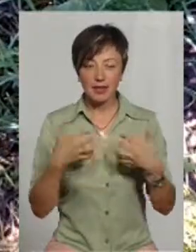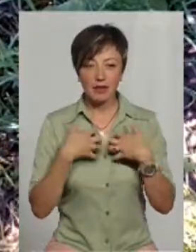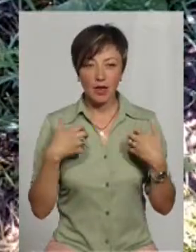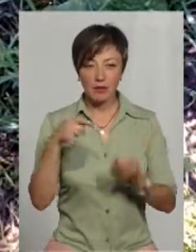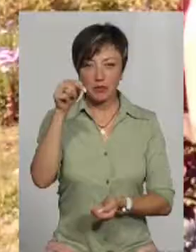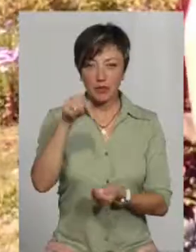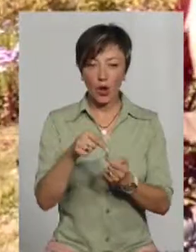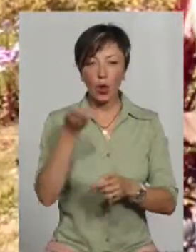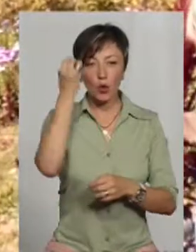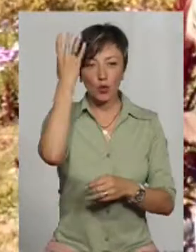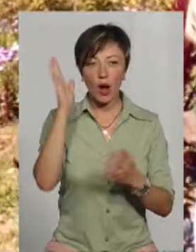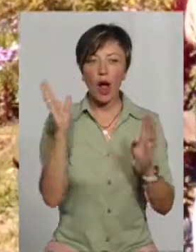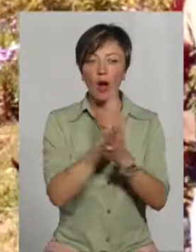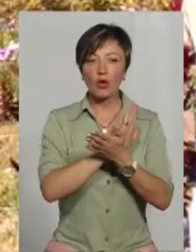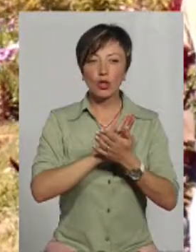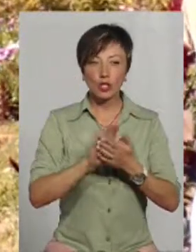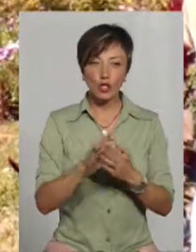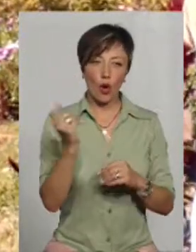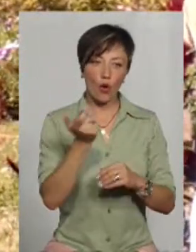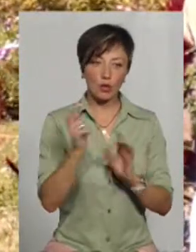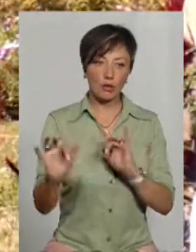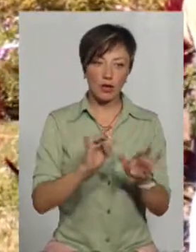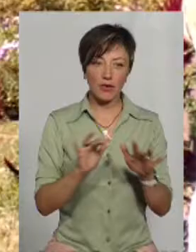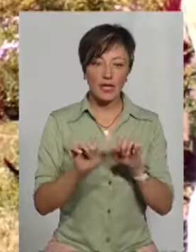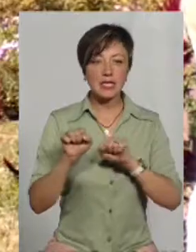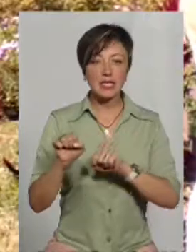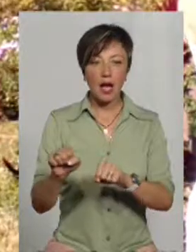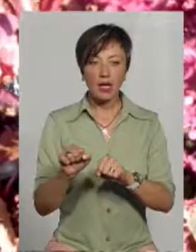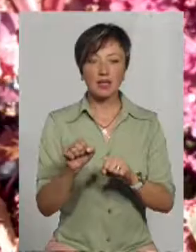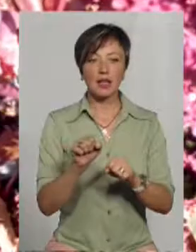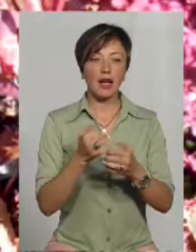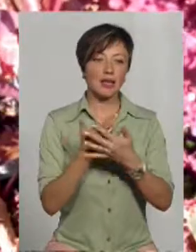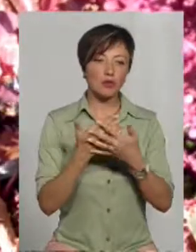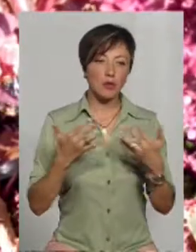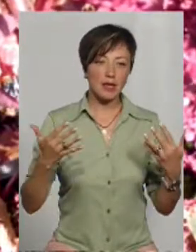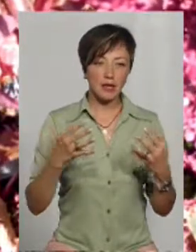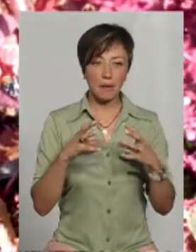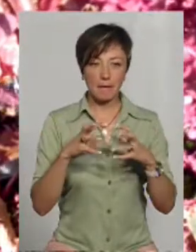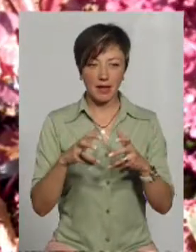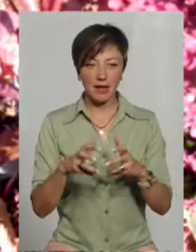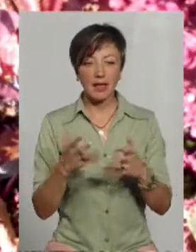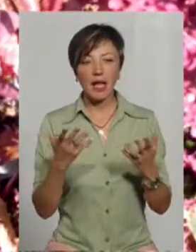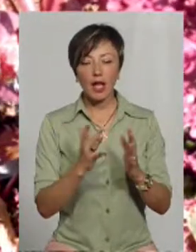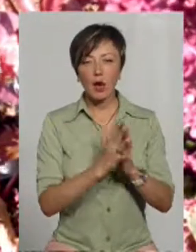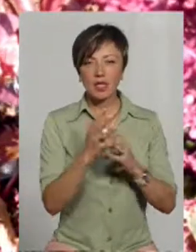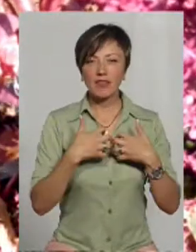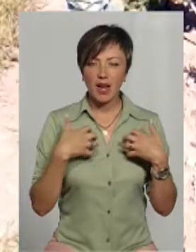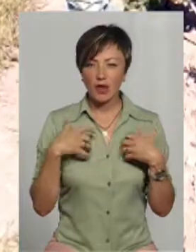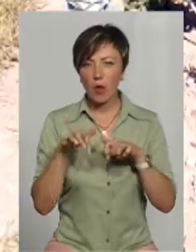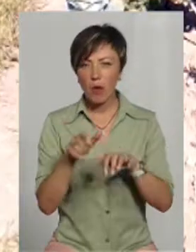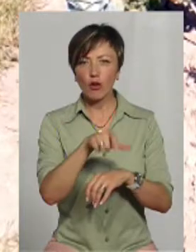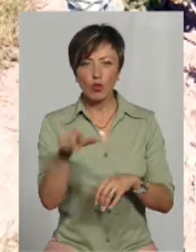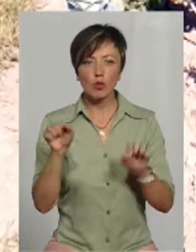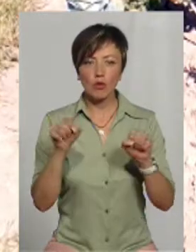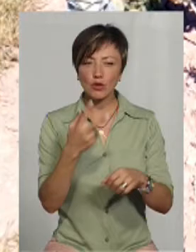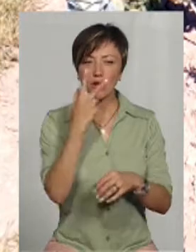перманентної культури, в основі якої екологічне безпечне господарювання і захист біологічного різноманіття планети, на якій рослини, тварини, комахи та люди